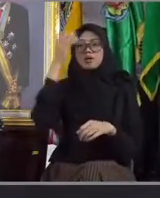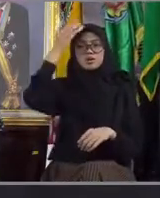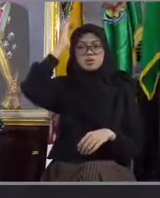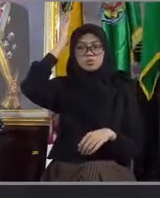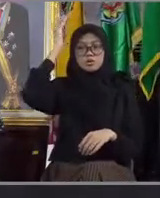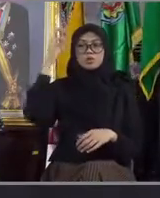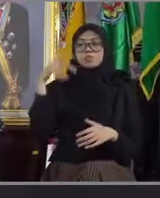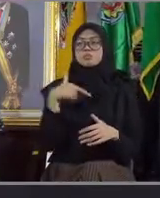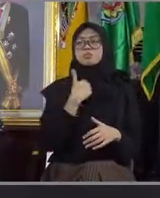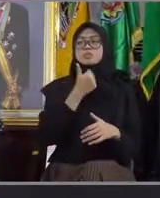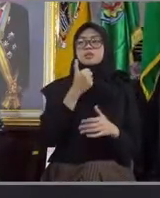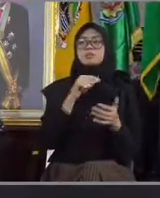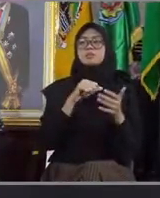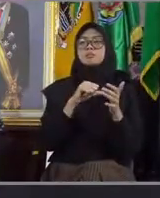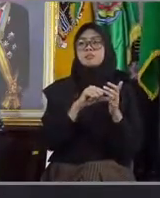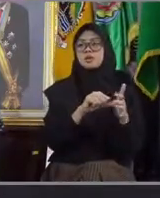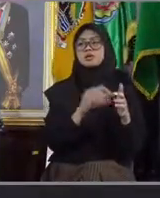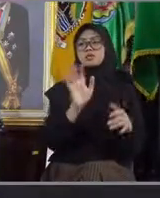Dinsos untuk